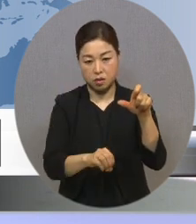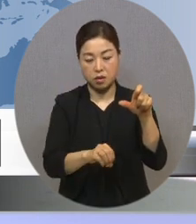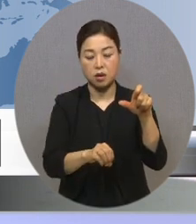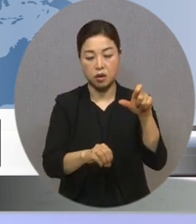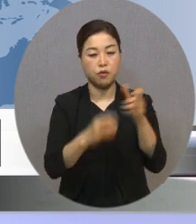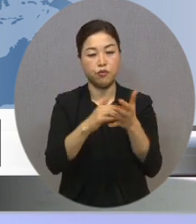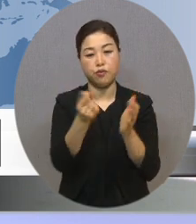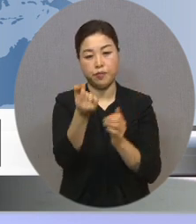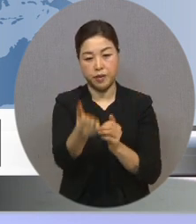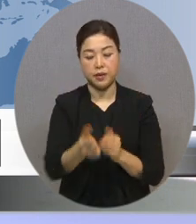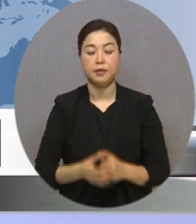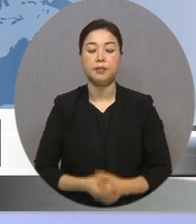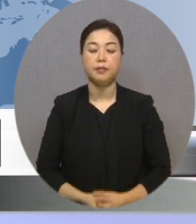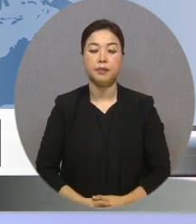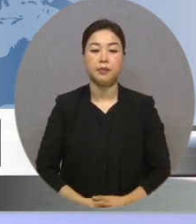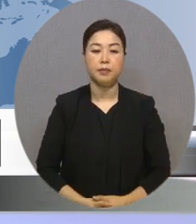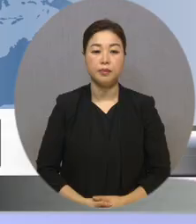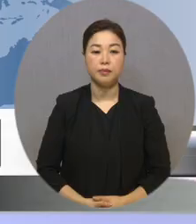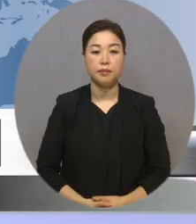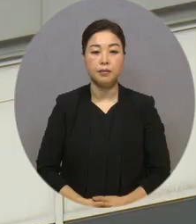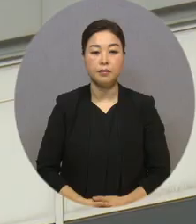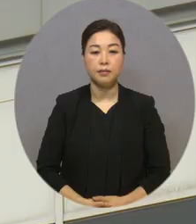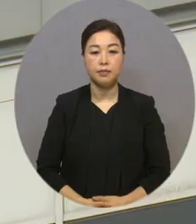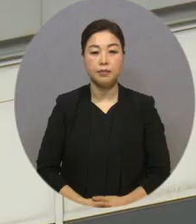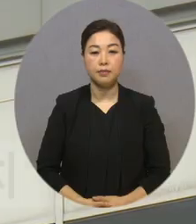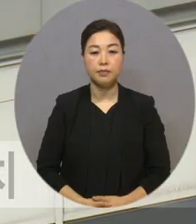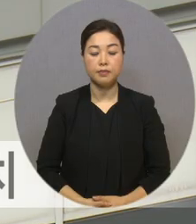여전히 낮은 것으로 나타났습니다.